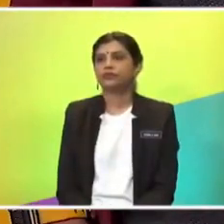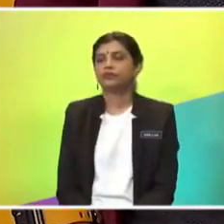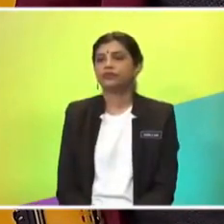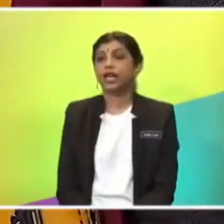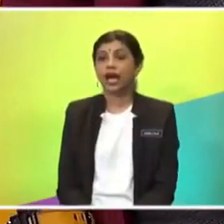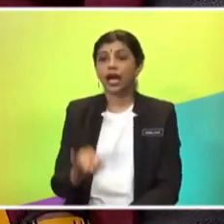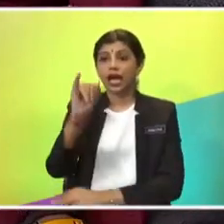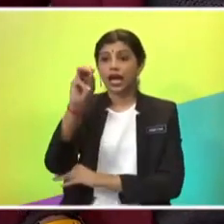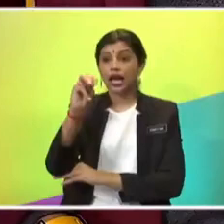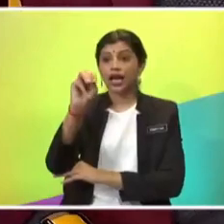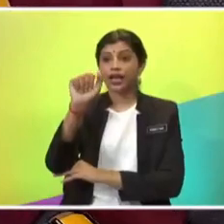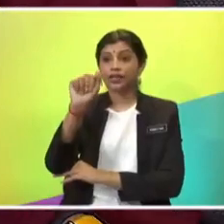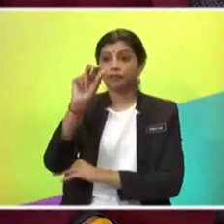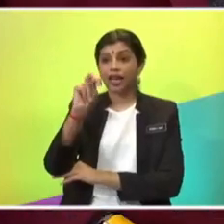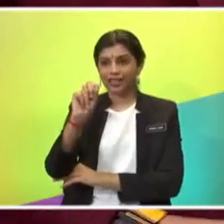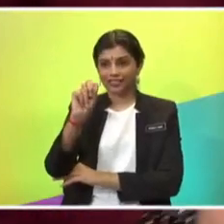Meet.